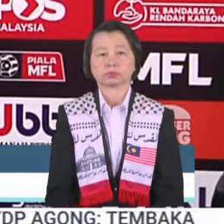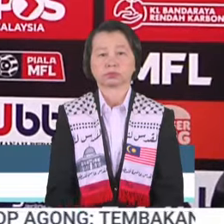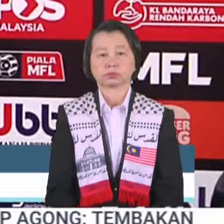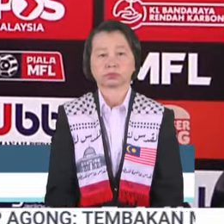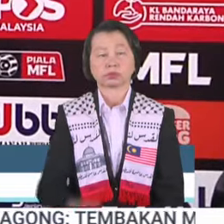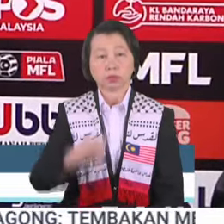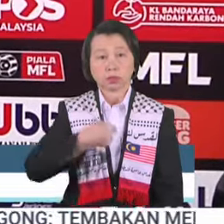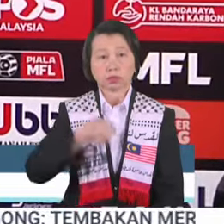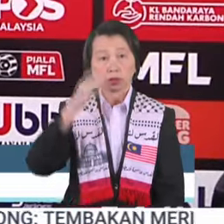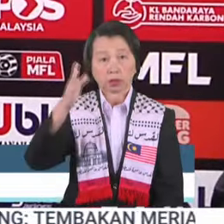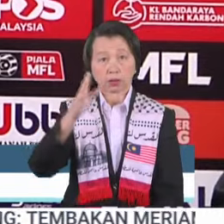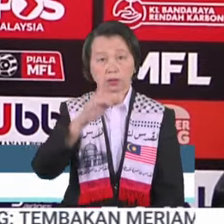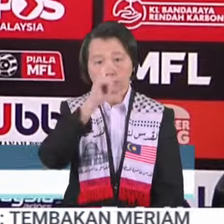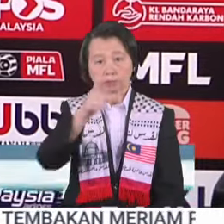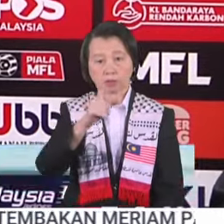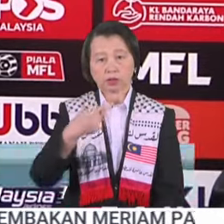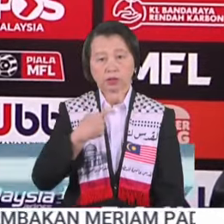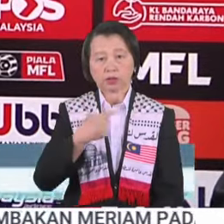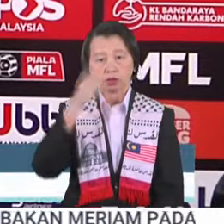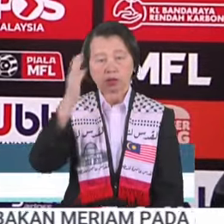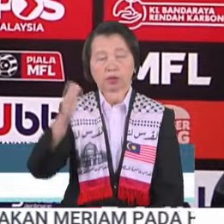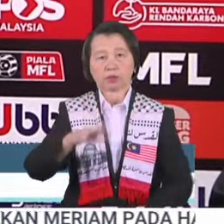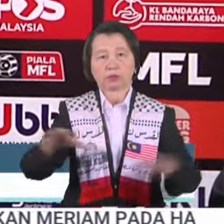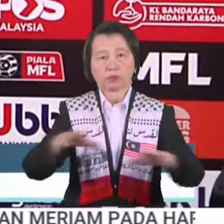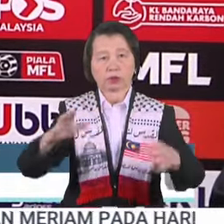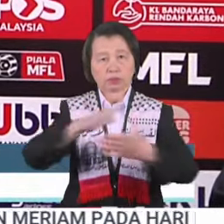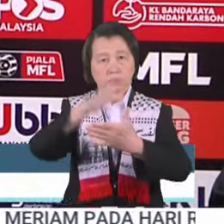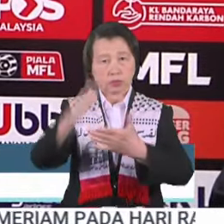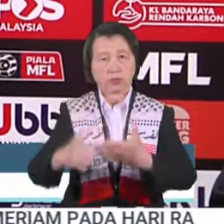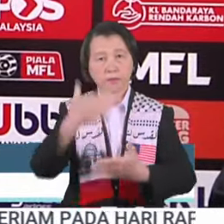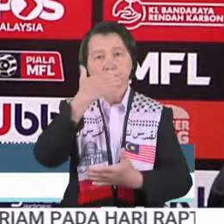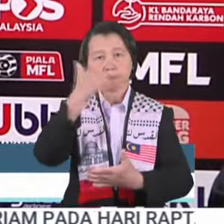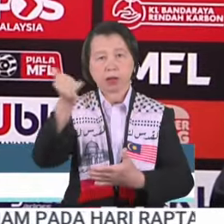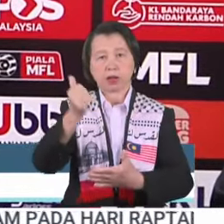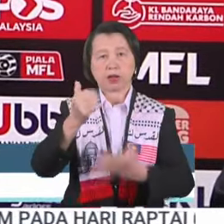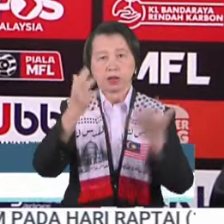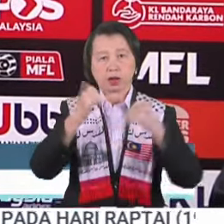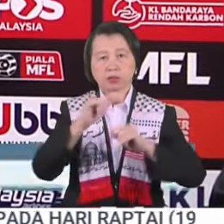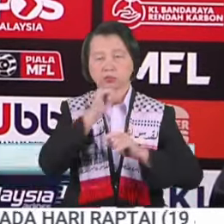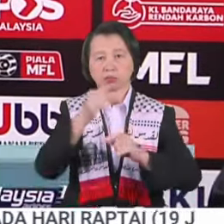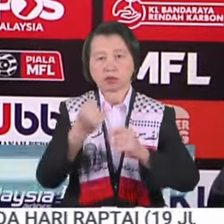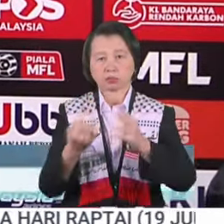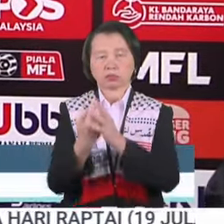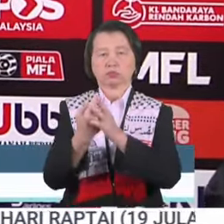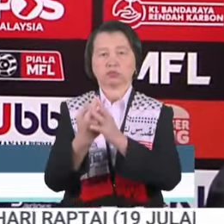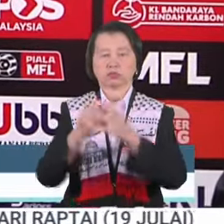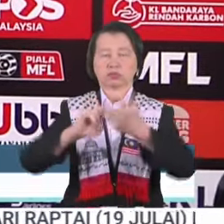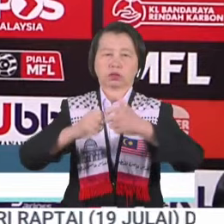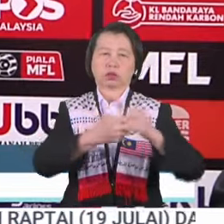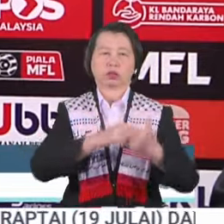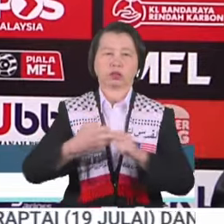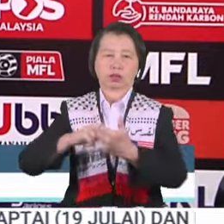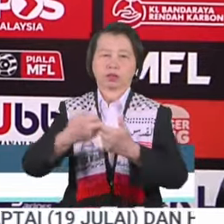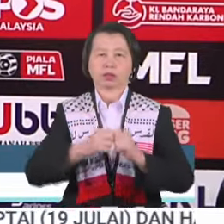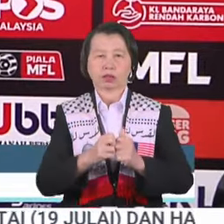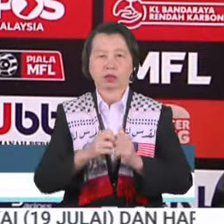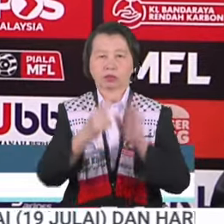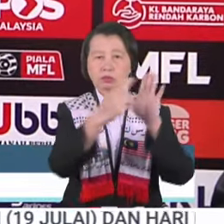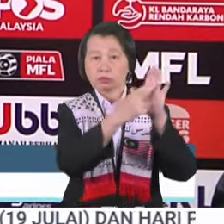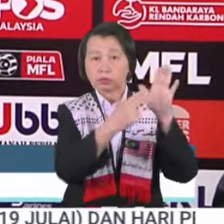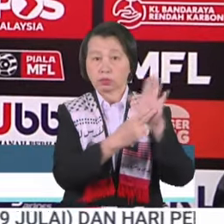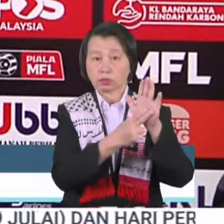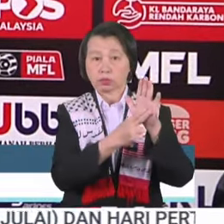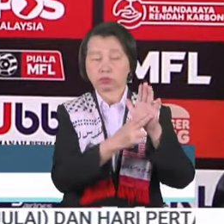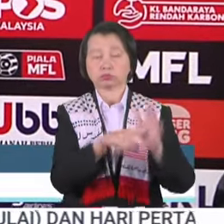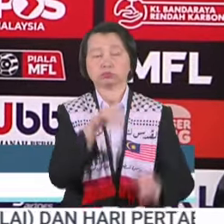Saya akan pastikan bahawa kita akan buat penyelesaian cara terbaiklah supaya tidak terpalit dengan kemelut ni undang-undang